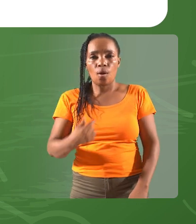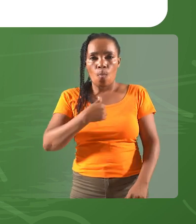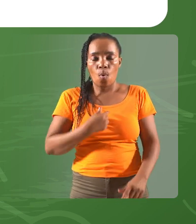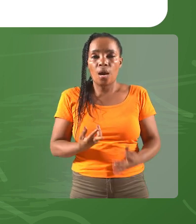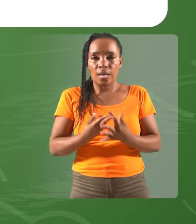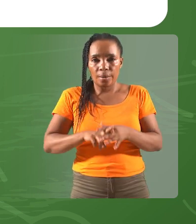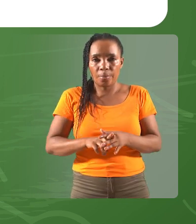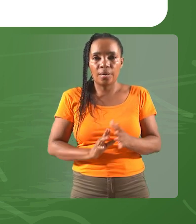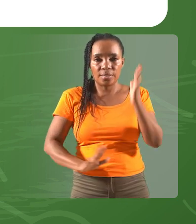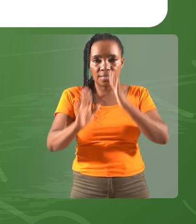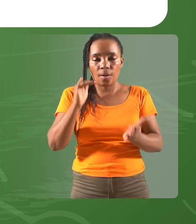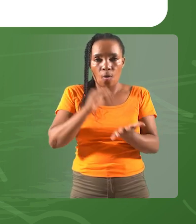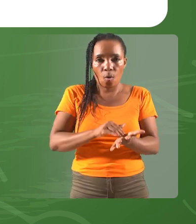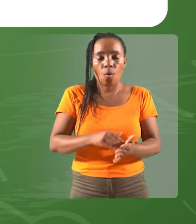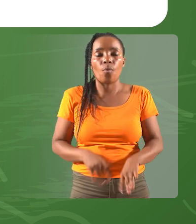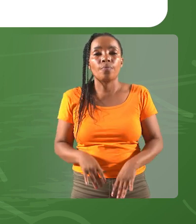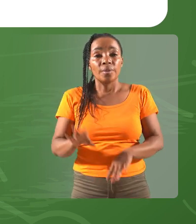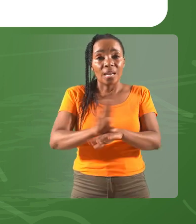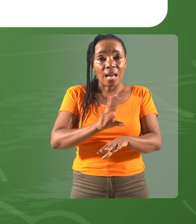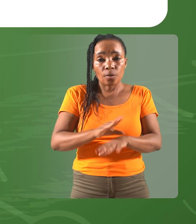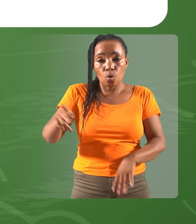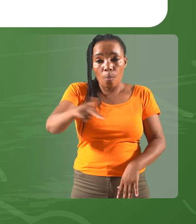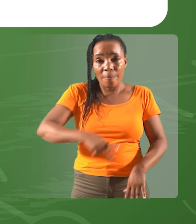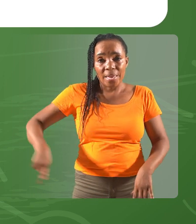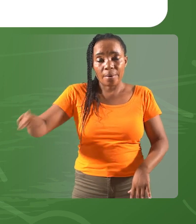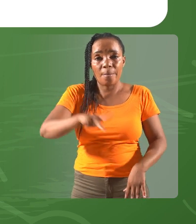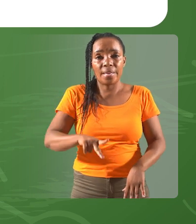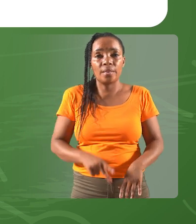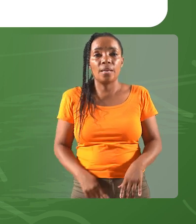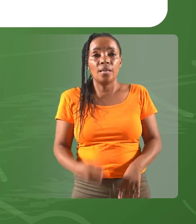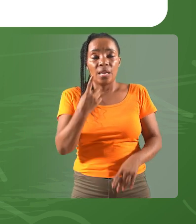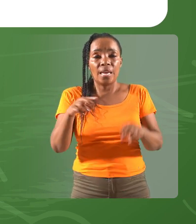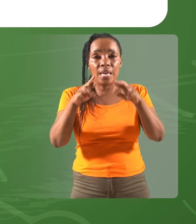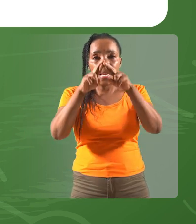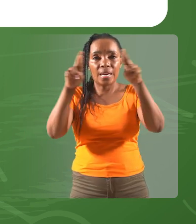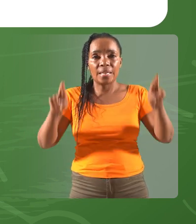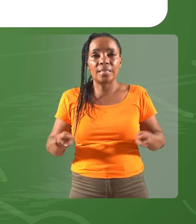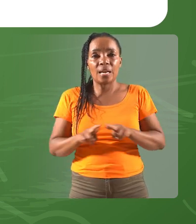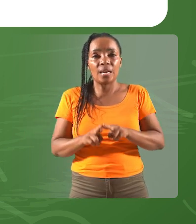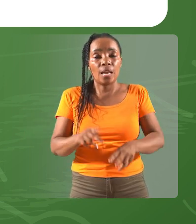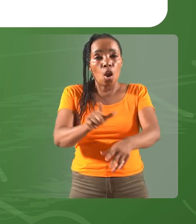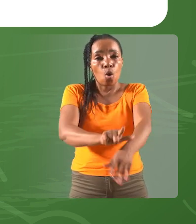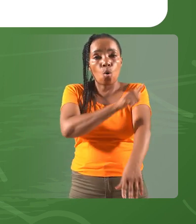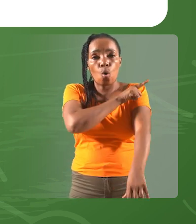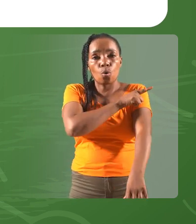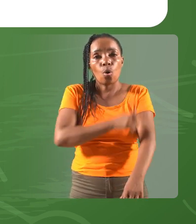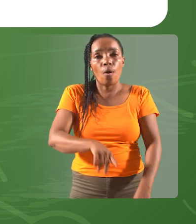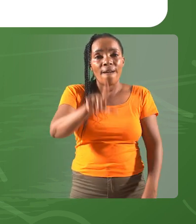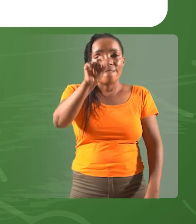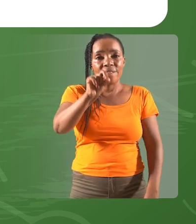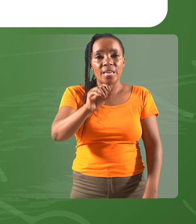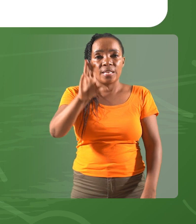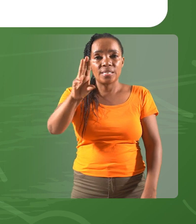le périmètre d'un rectangle dont la longueur est 20